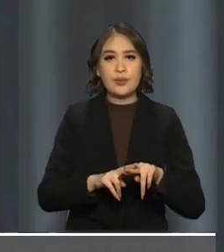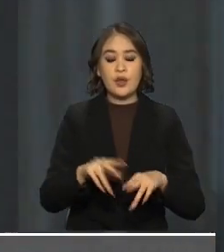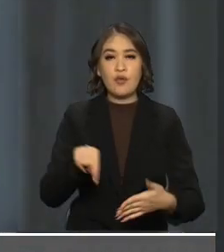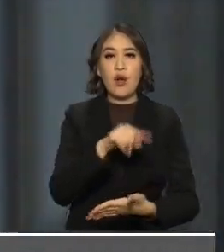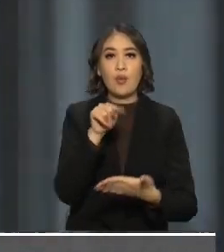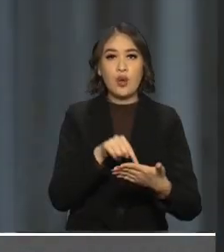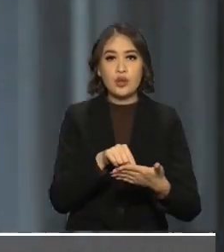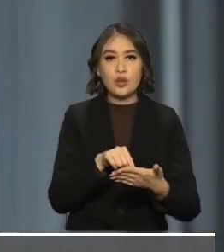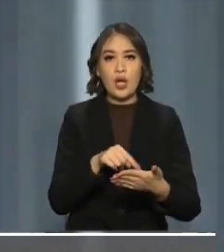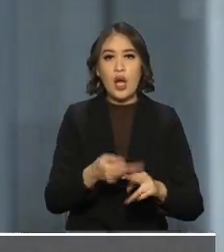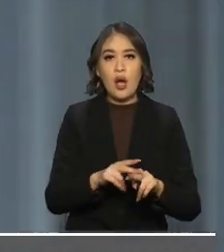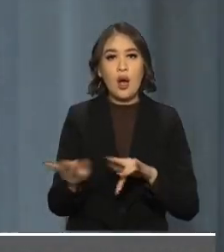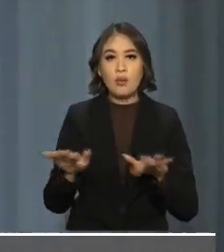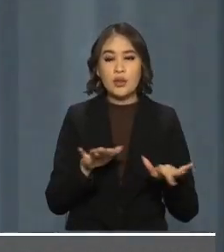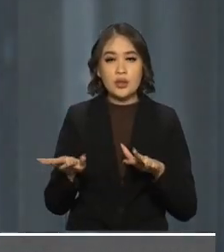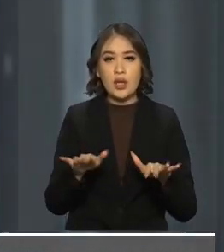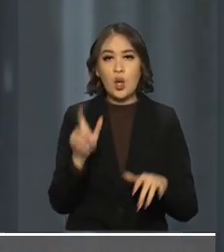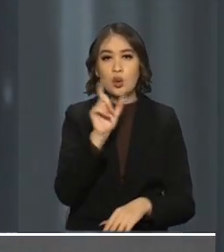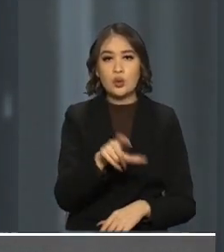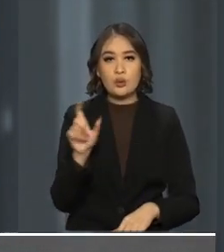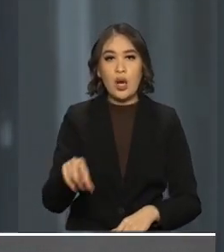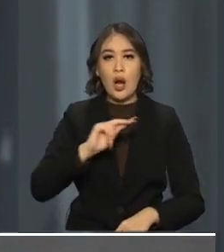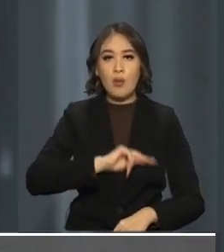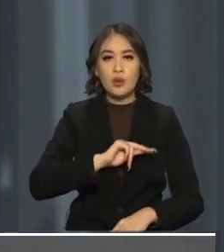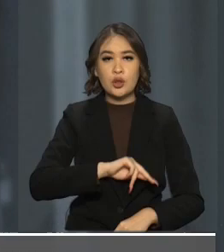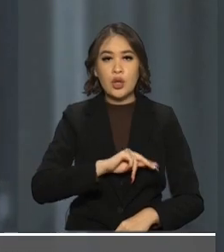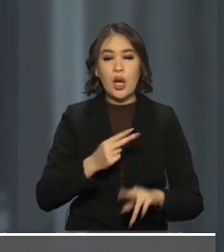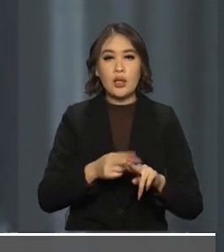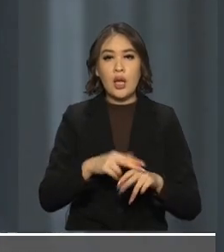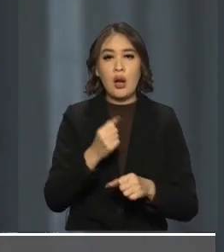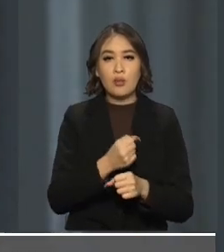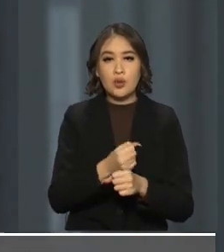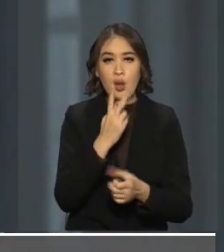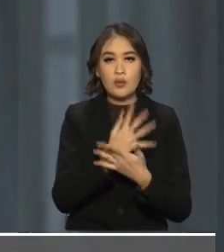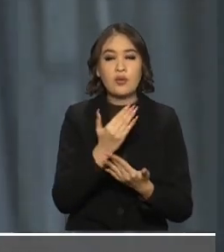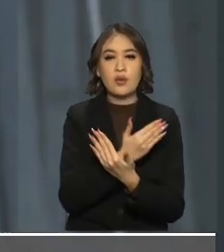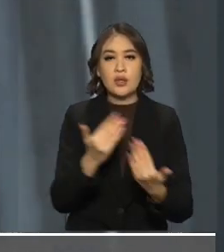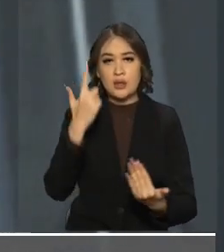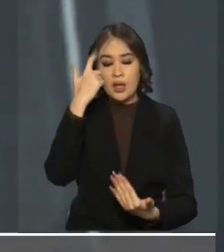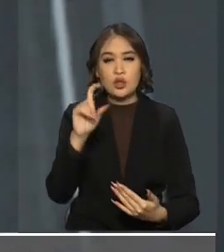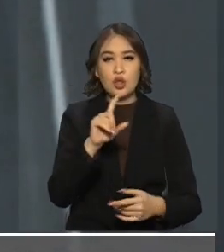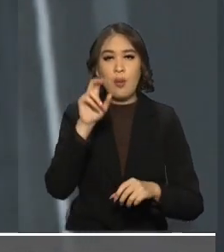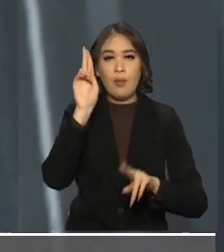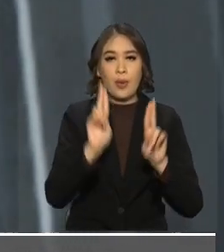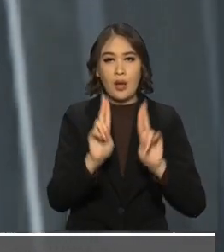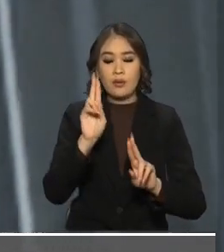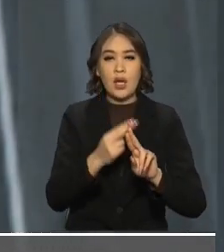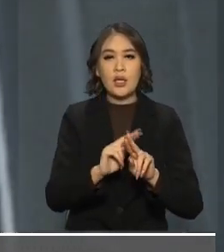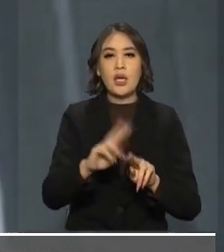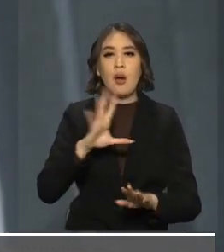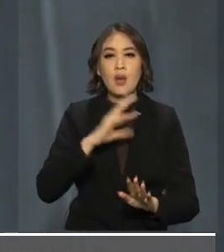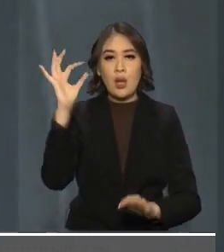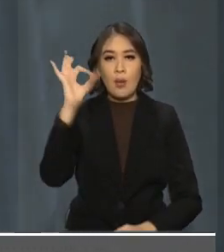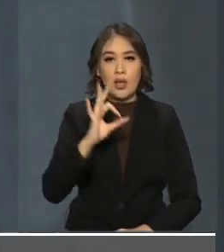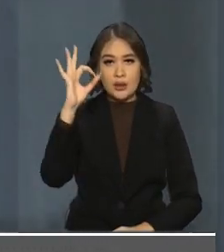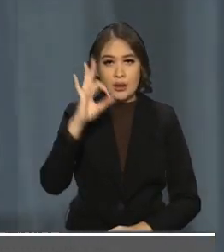вопросы определения вины работника и работодателя. Сейчас вы знаете, что это, как правило, происходит в процентах. И